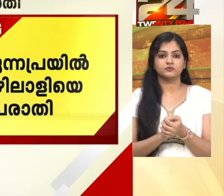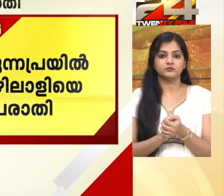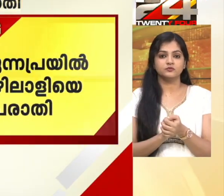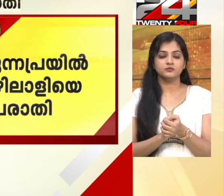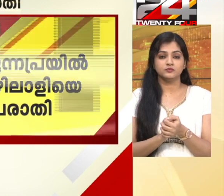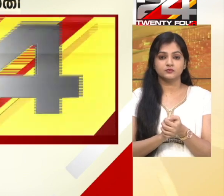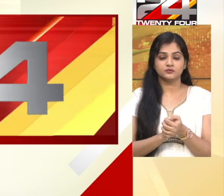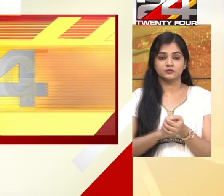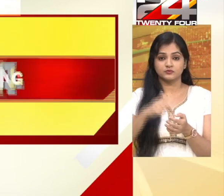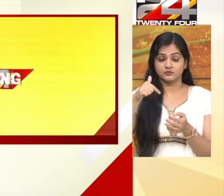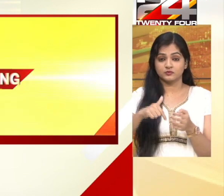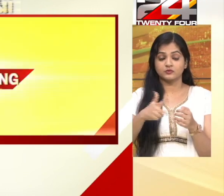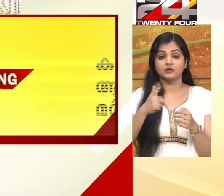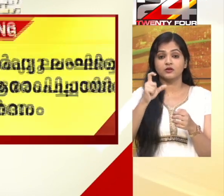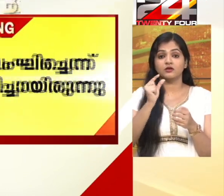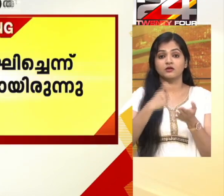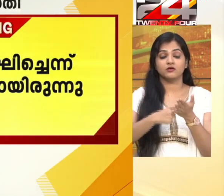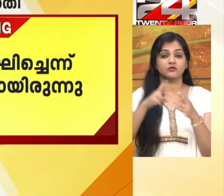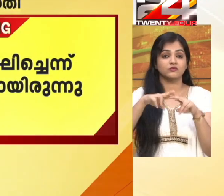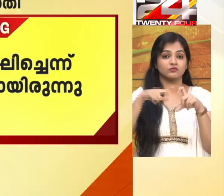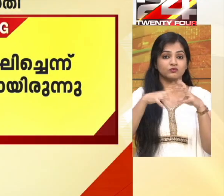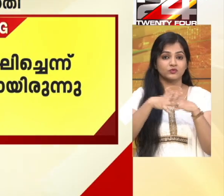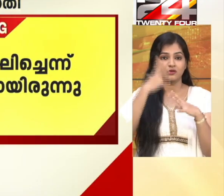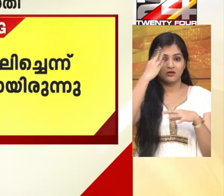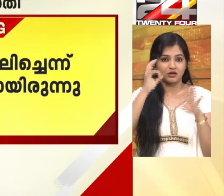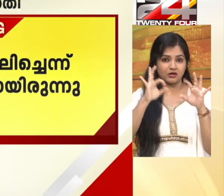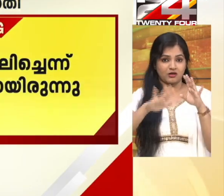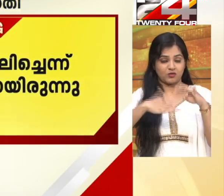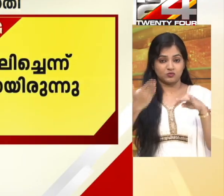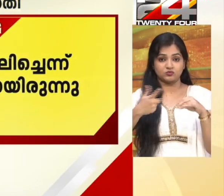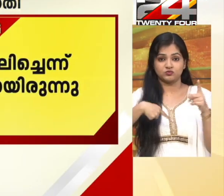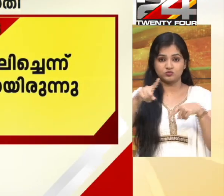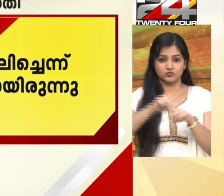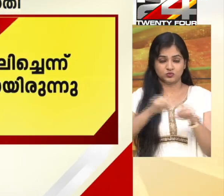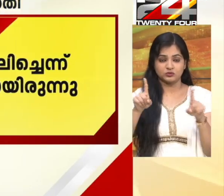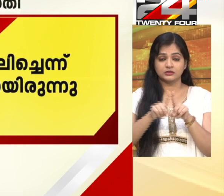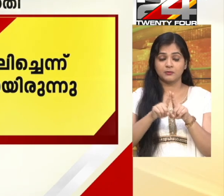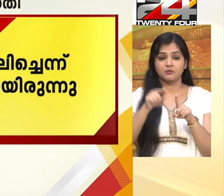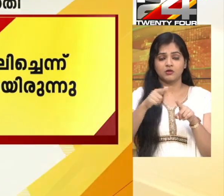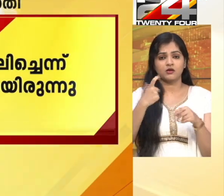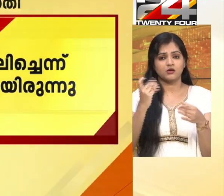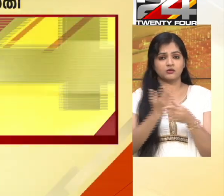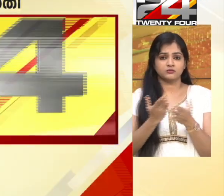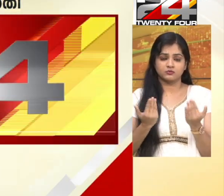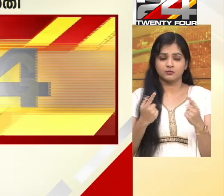അതായത് ഏതെങ്കിലും തരത്തിൽ ഇനിയിപ്പോൾ കർഫ്യൂ ലംഘിച്ചു എന്ന് തന്നെയാണെങ്കിൽ അതിൽ കേസെടുക്കാം അതിൽ വേണമെങ്കിൽ നോൺ ബെയിലബിൾ ഒഫൻസ് ഇട്ട്